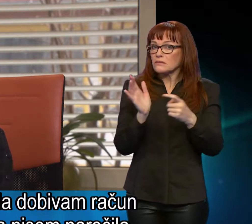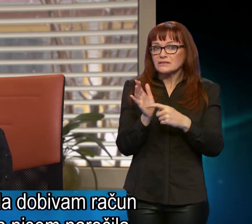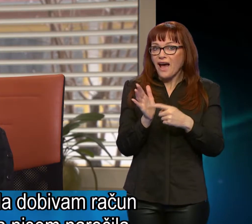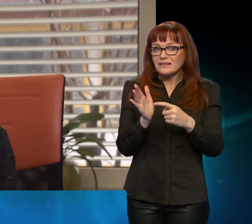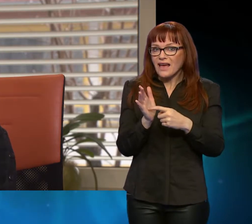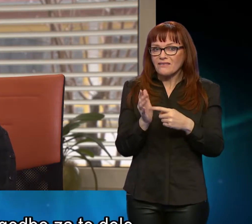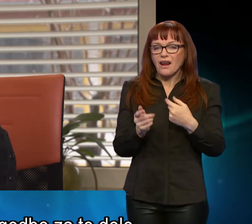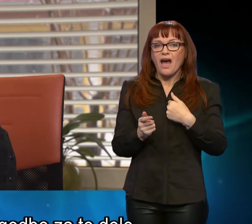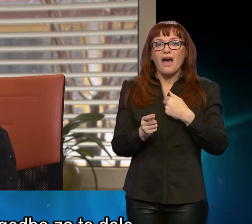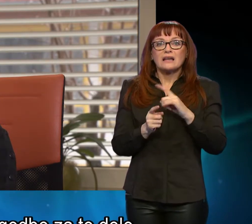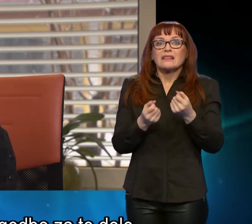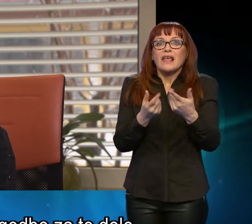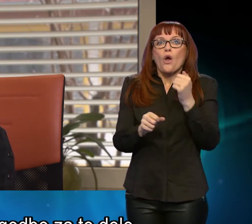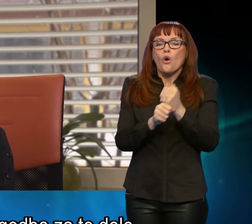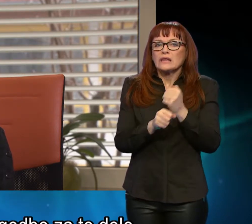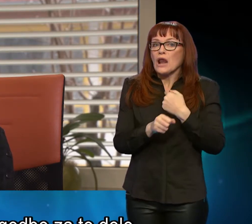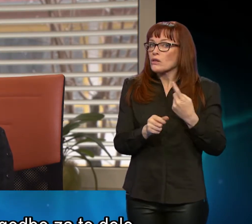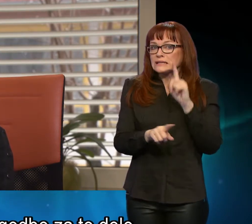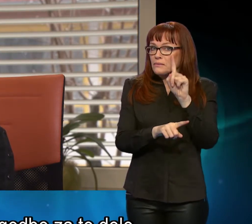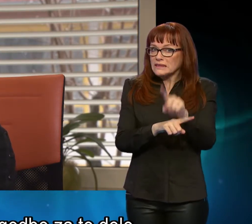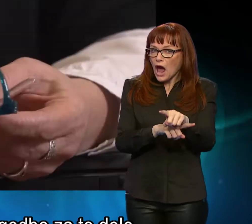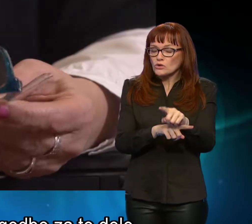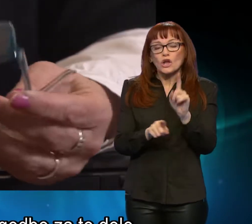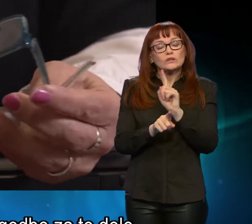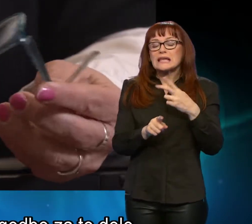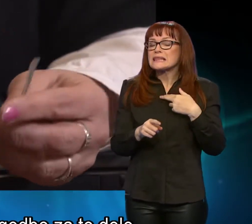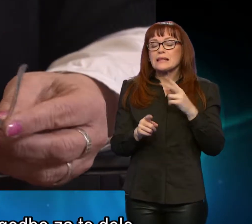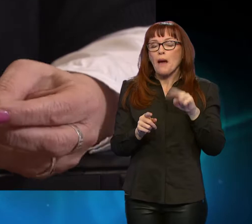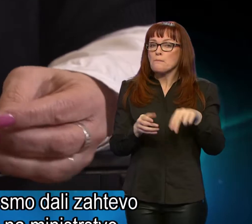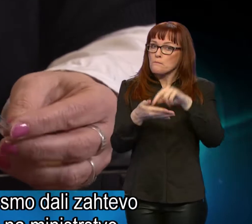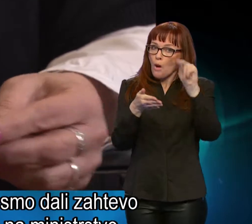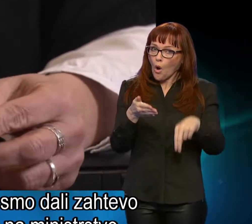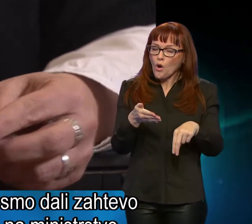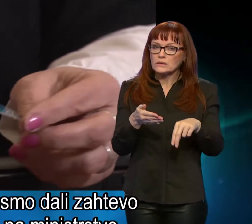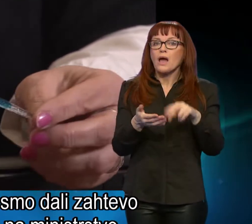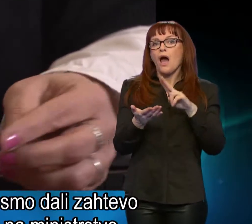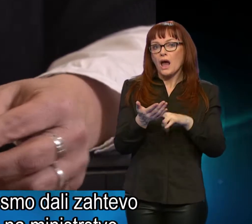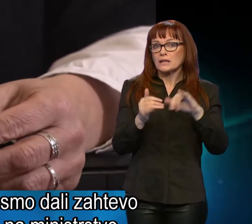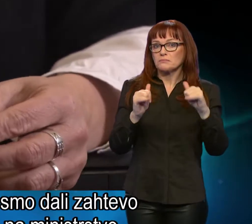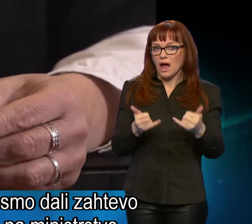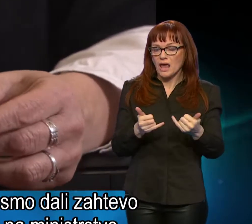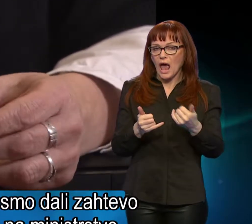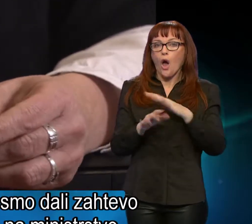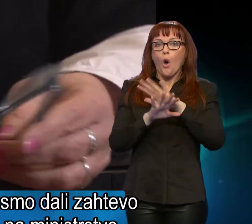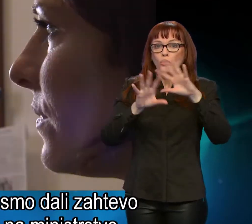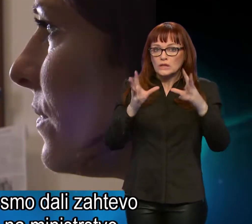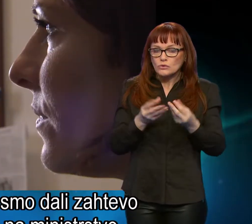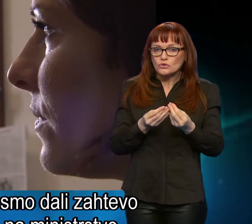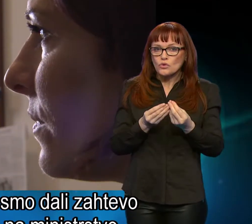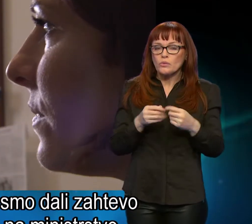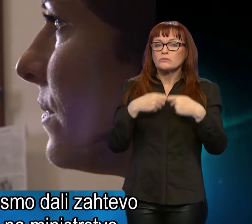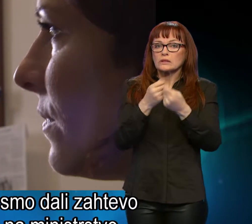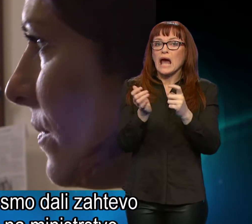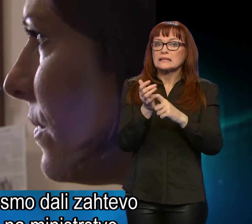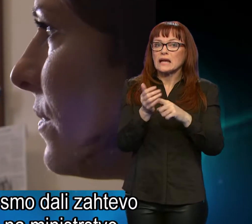zahtevala. Torej, za neko delo, ki ga nisem naročila, niti nimam pogodbe. Je pa res, da pa smo mi ob vsem skupaj dali zahtevo